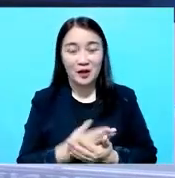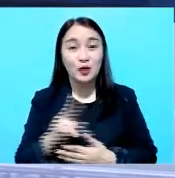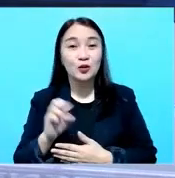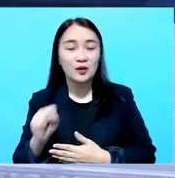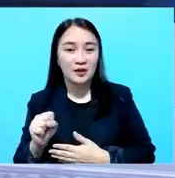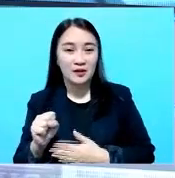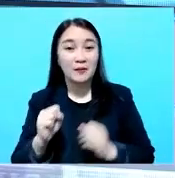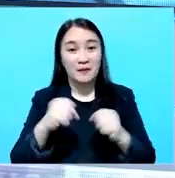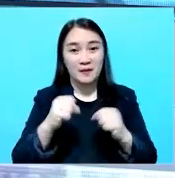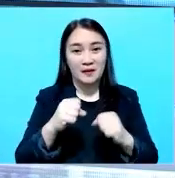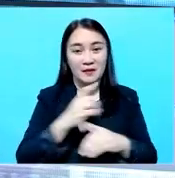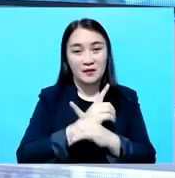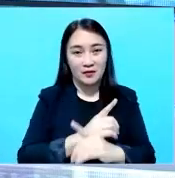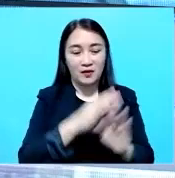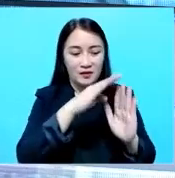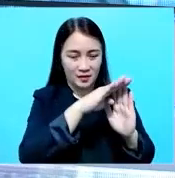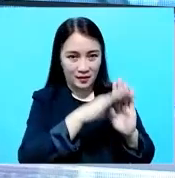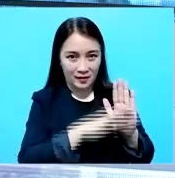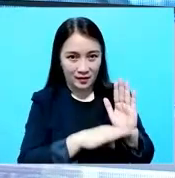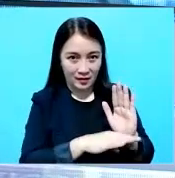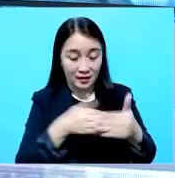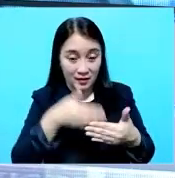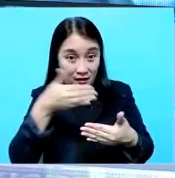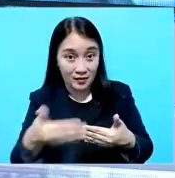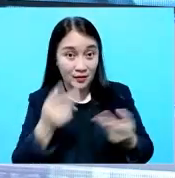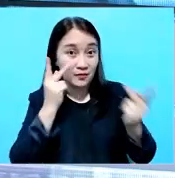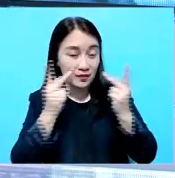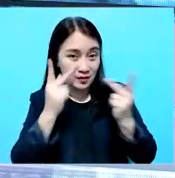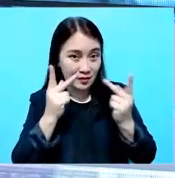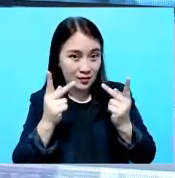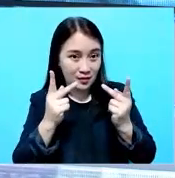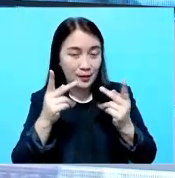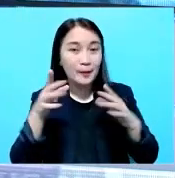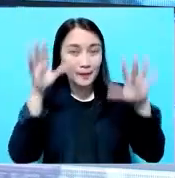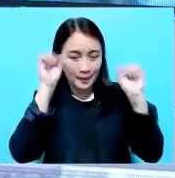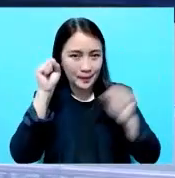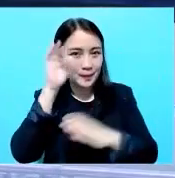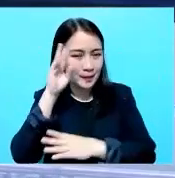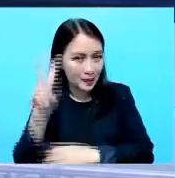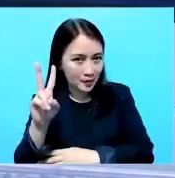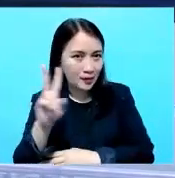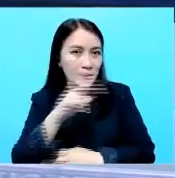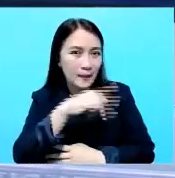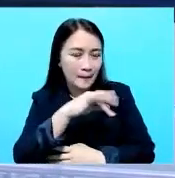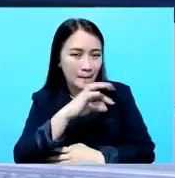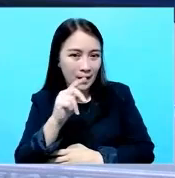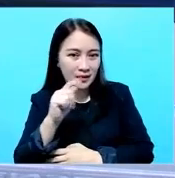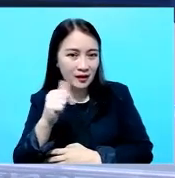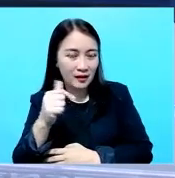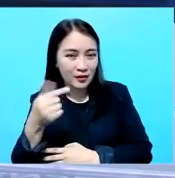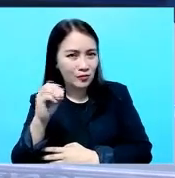Defense Guidelines kasunod ng pagbisita ni Pangulong Bongbong Marcos sa Pentagon. Pero ano kaya ang kapalit nito at hindi kaya